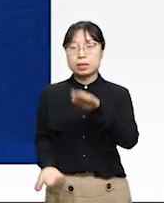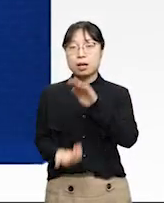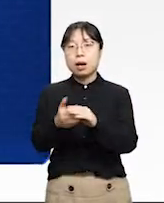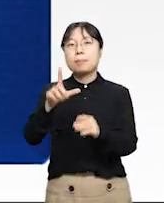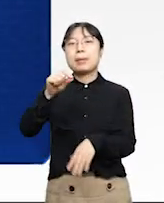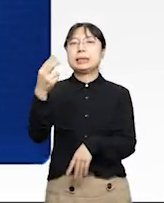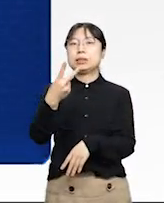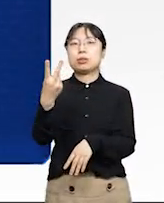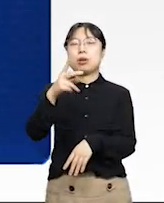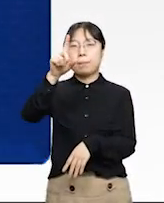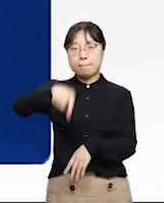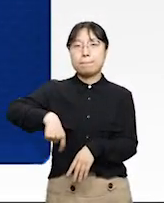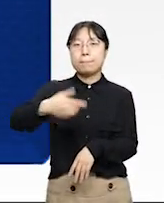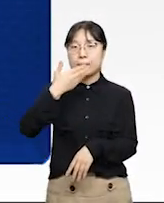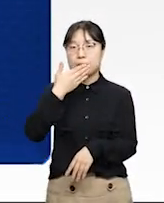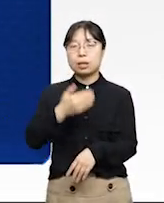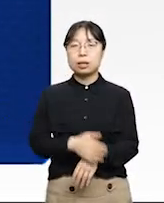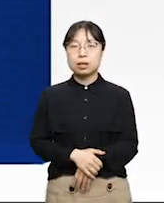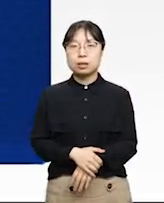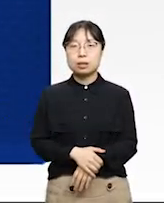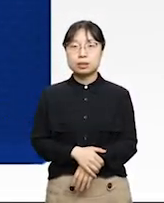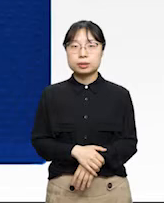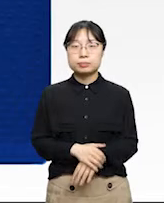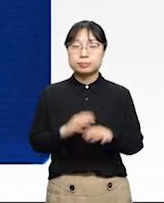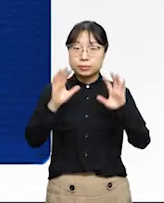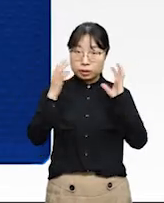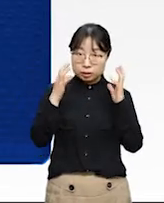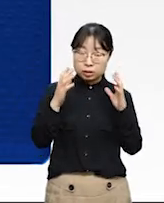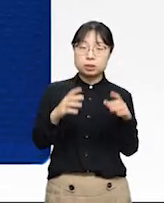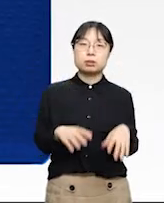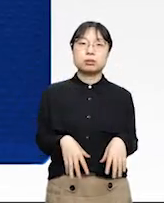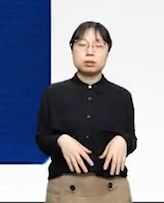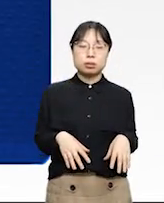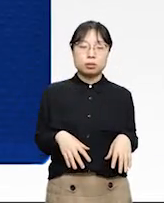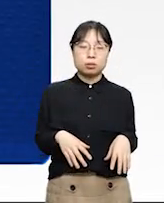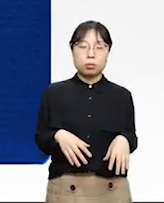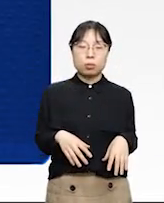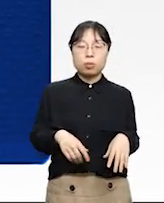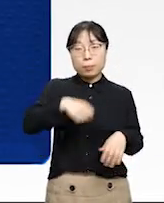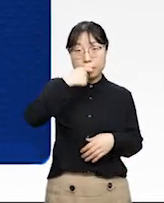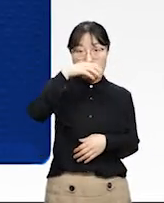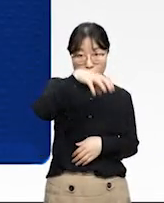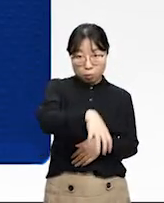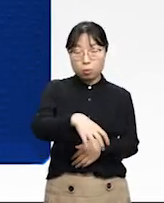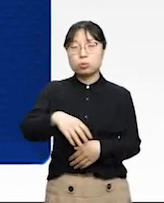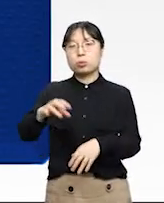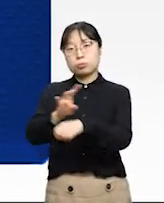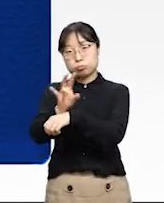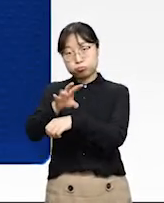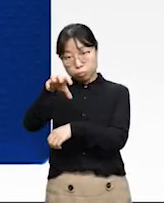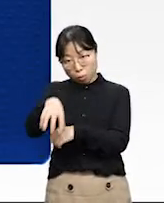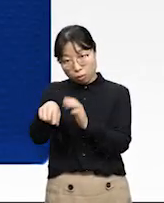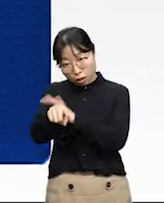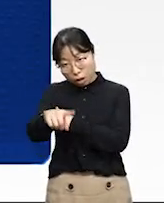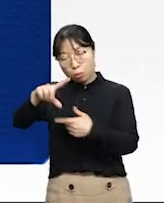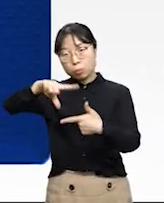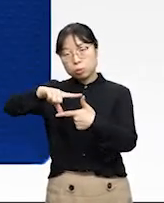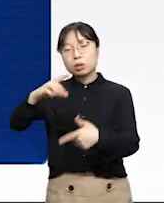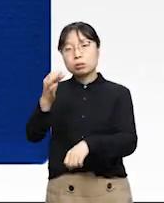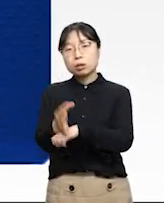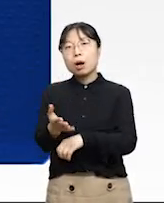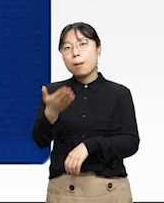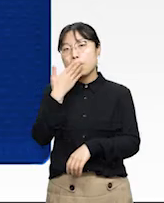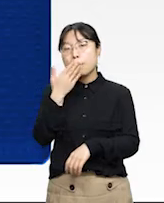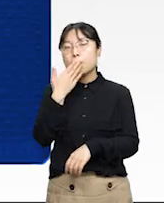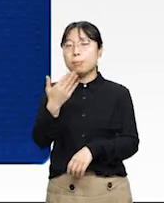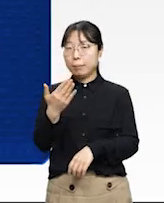지원합니다. 대상 아동들은 관내 음식점과 편의점 등에서 도시락과 식사를 이용할 수 있는데요. 이 밖에 자세한